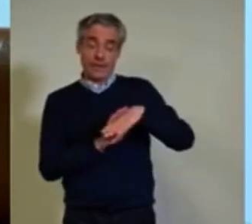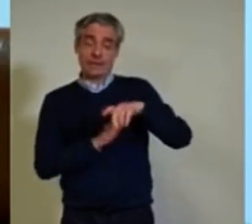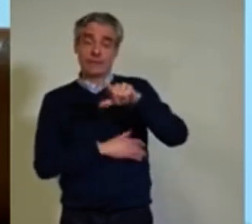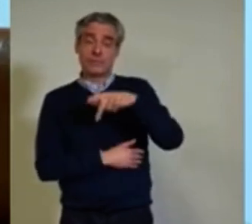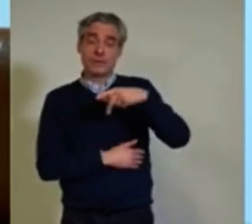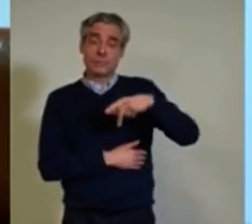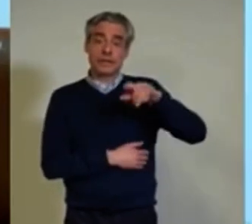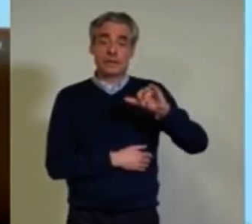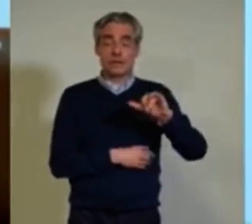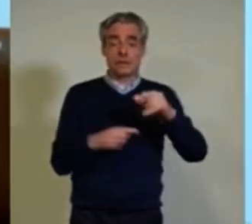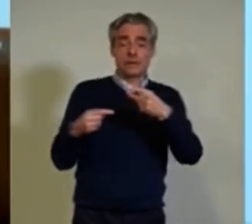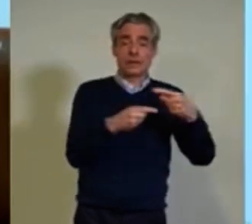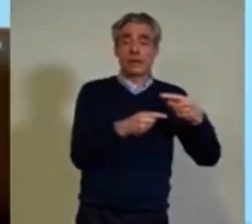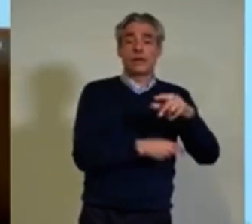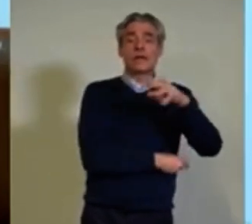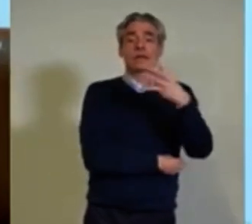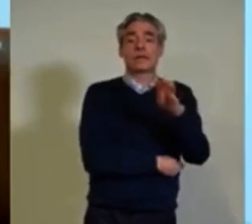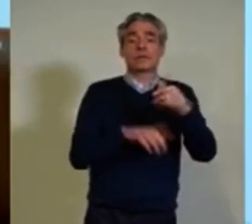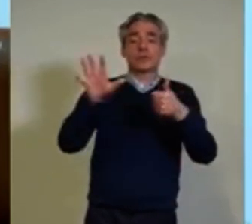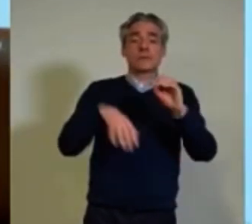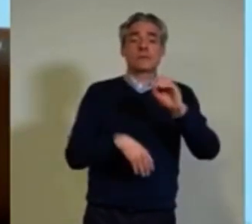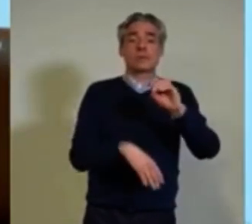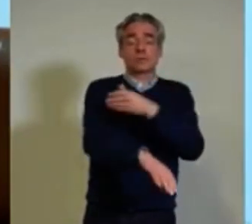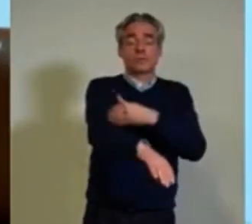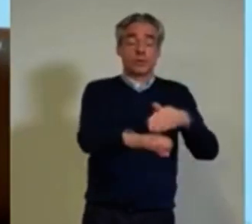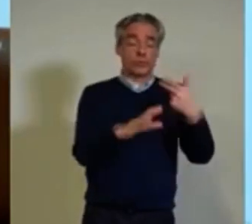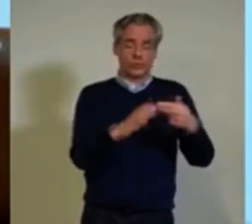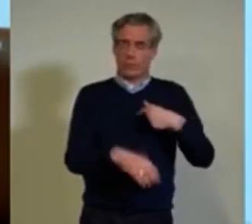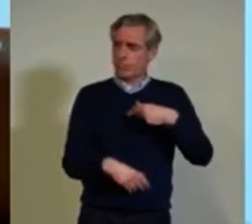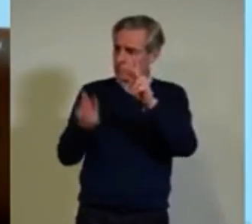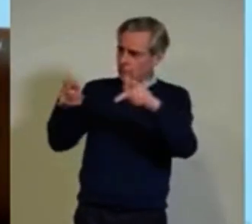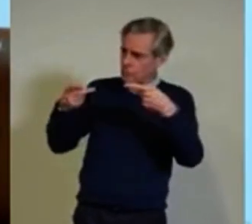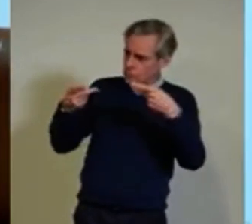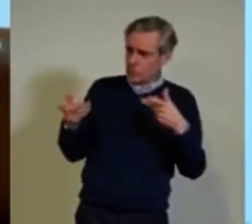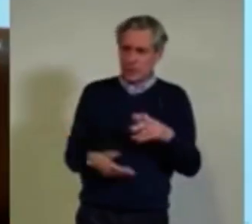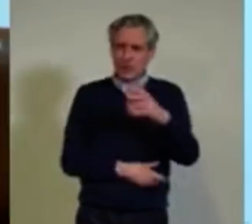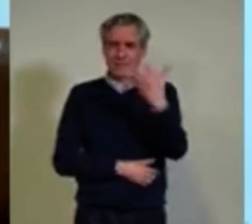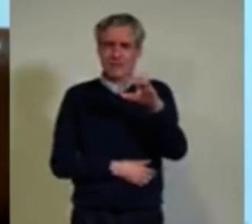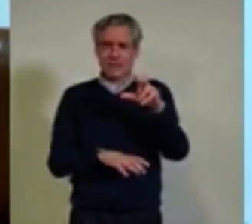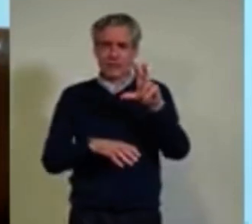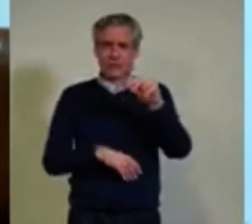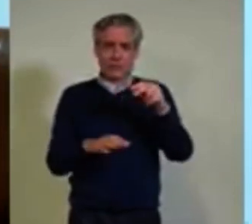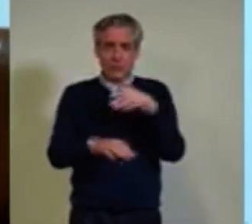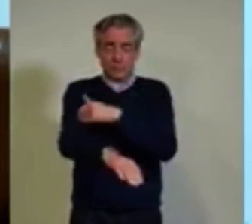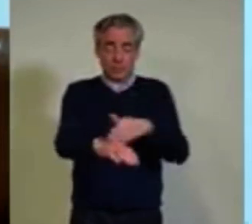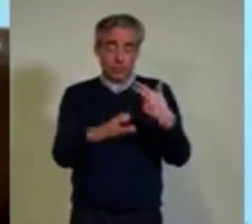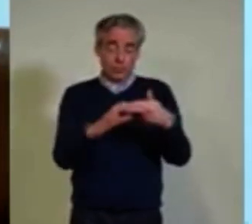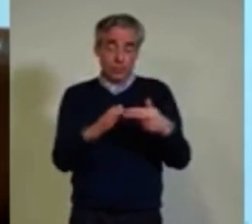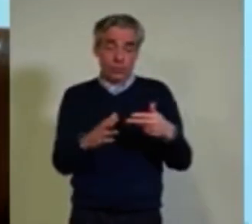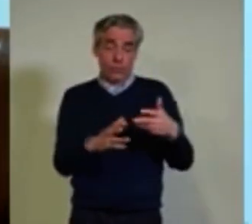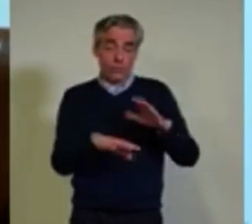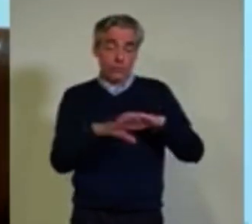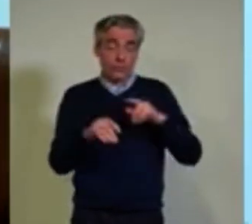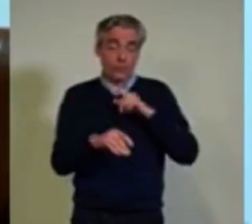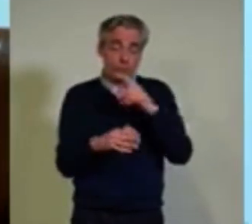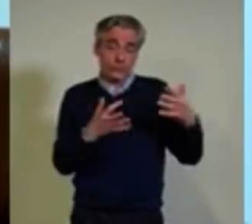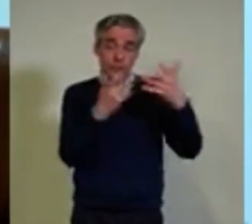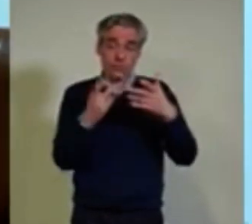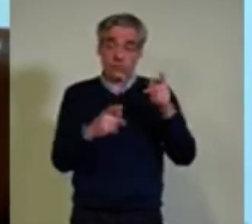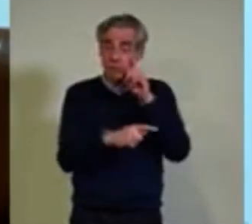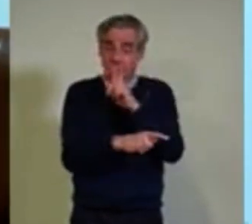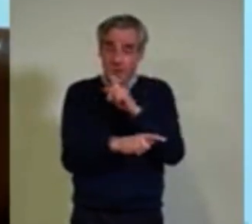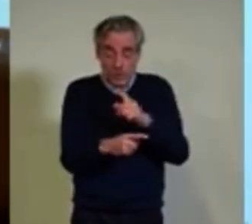l'ordre de 460 millions d'euros. Bon, vous nous annoncez 530 millions d'euros, vous actualisez les chiffres, dont acte. Ça n'est